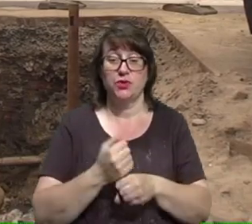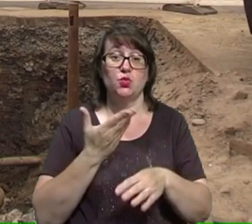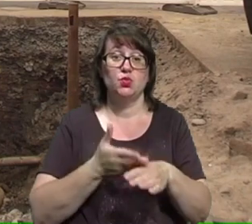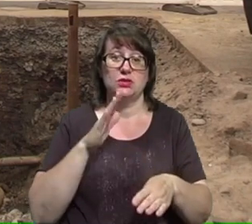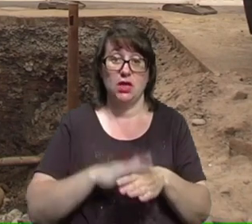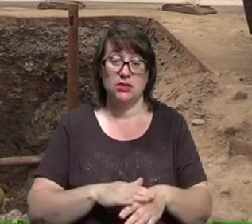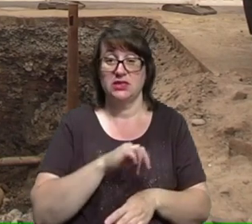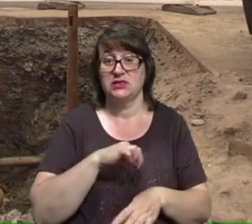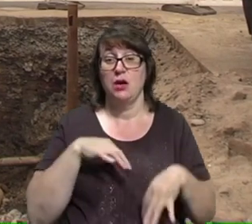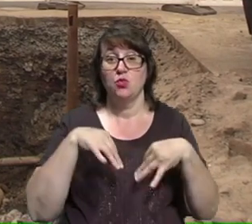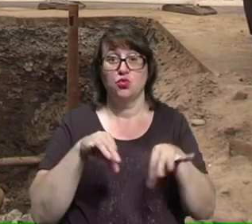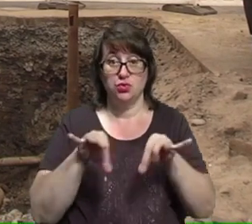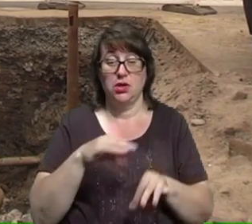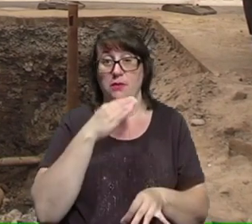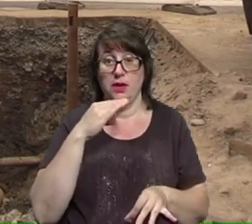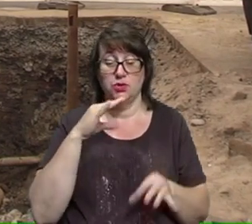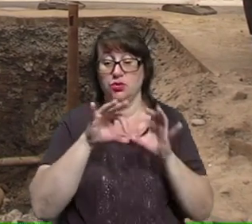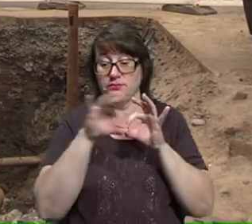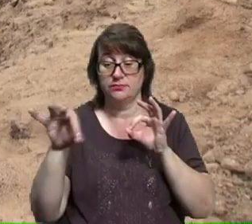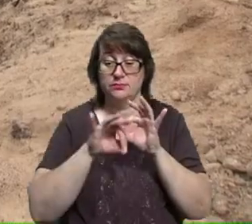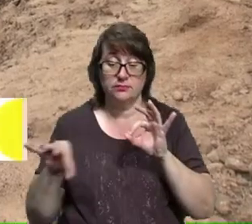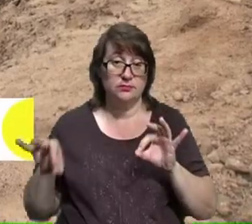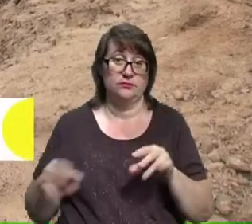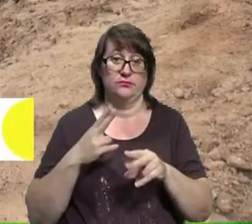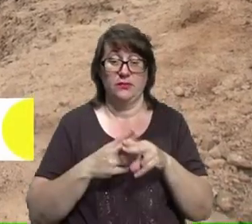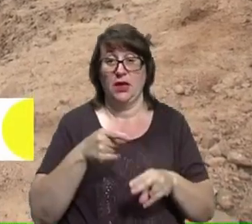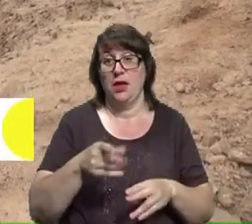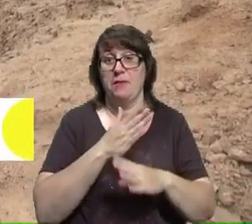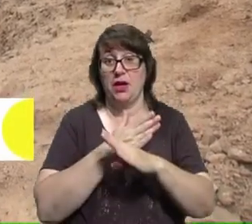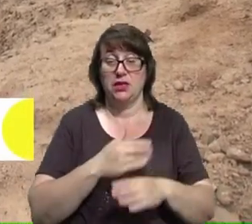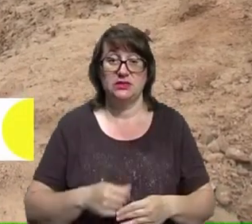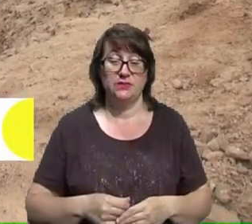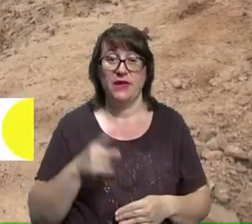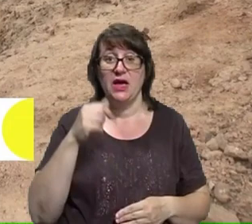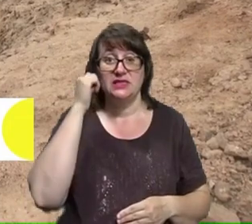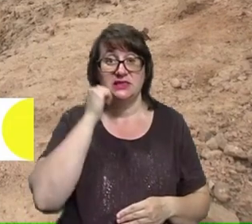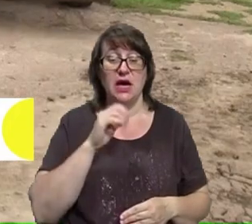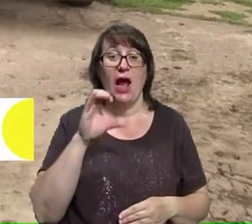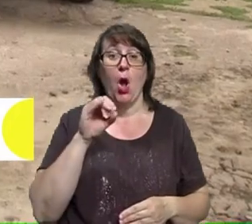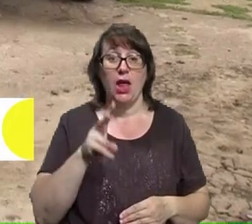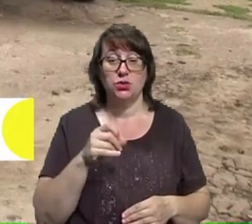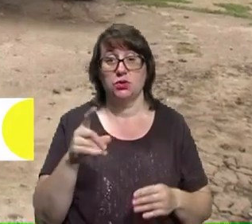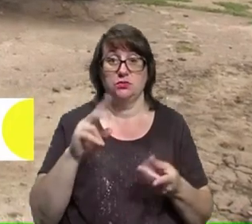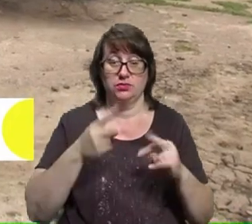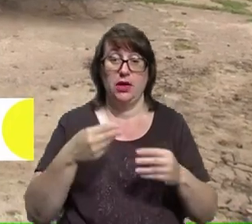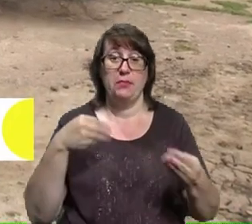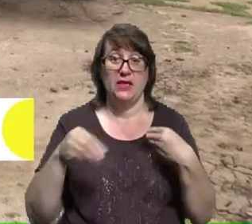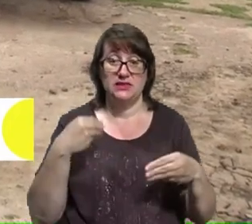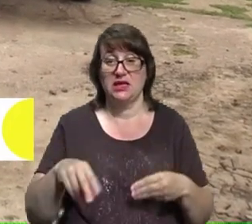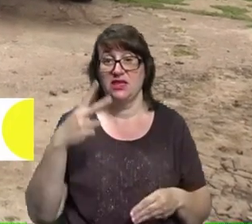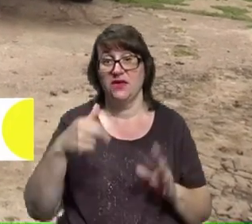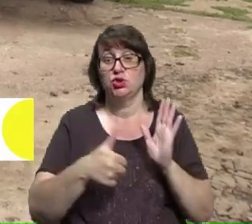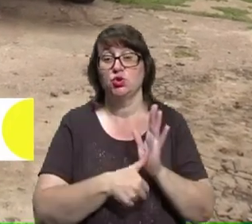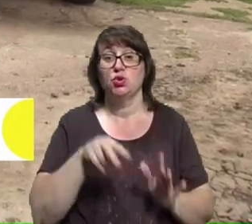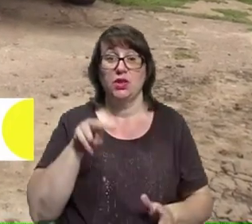куча комунікацій, які проходять на даному перехресті. Сталевий колектор замінюють на пластиковий. 26 липня на